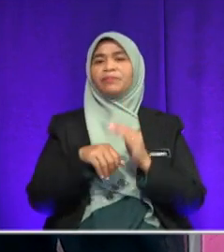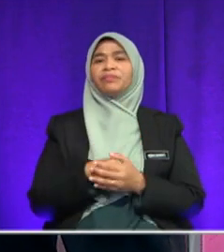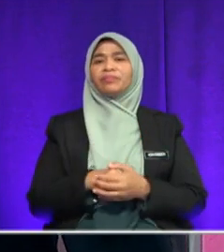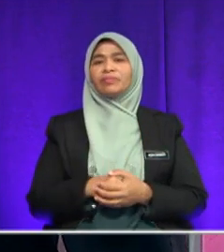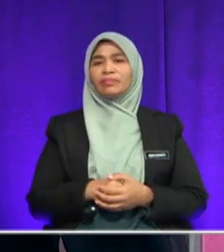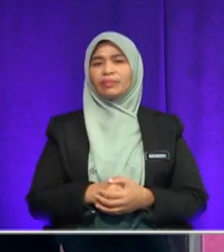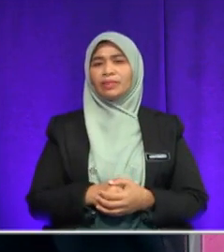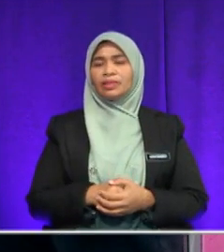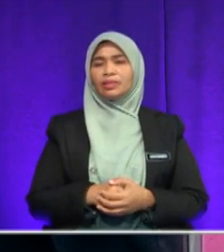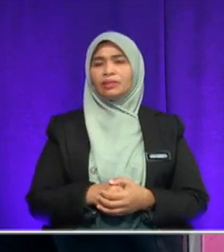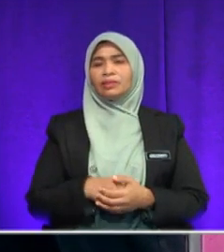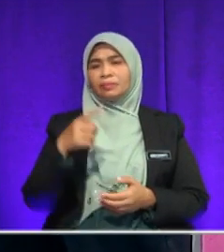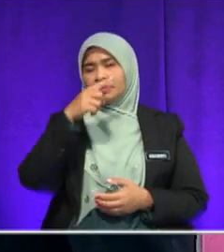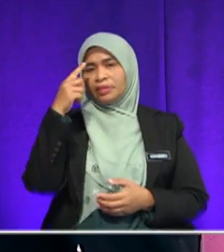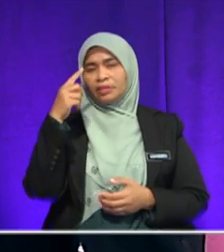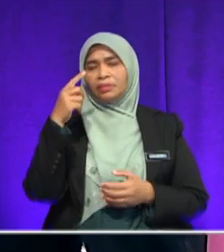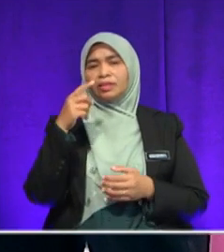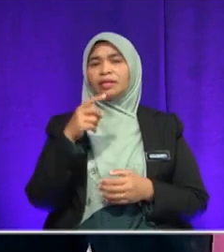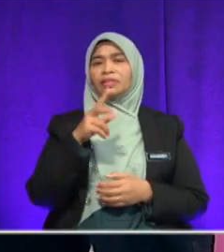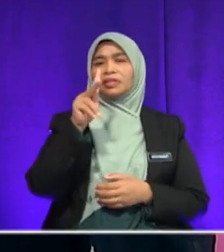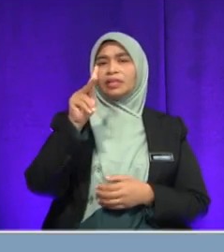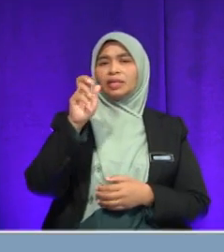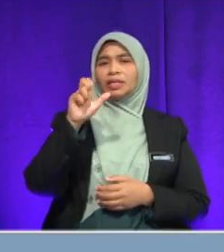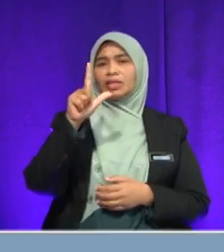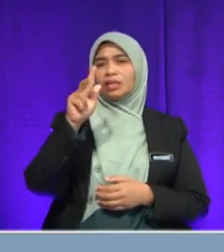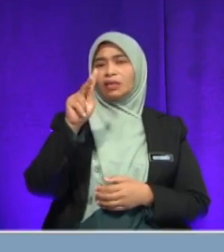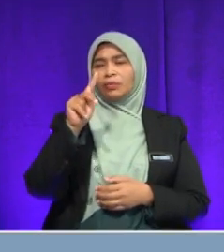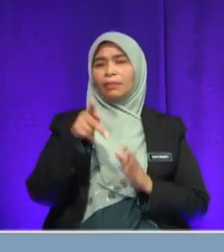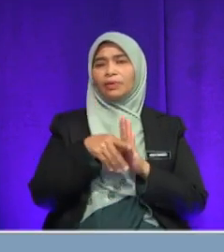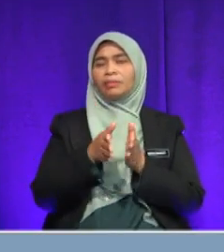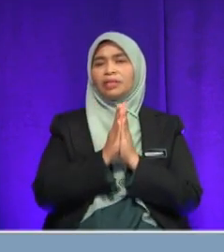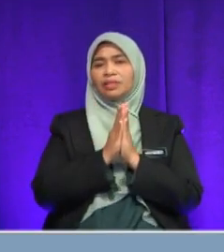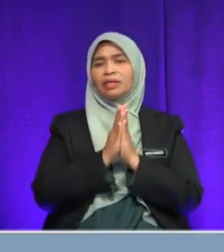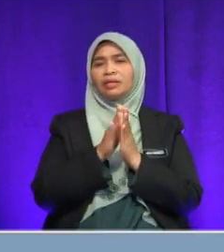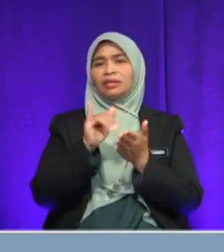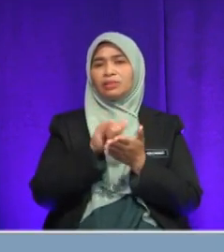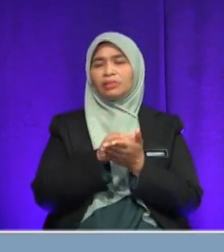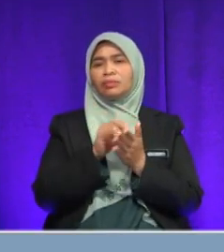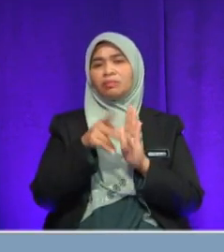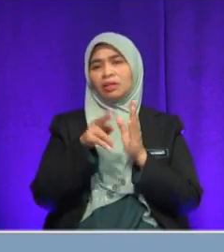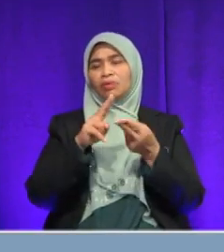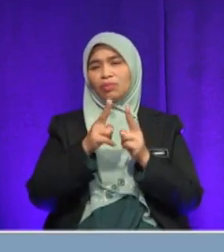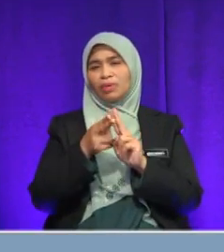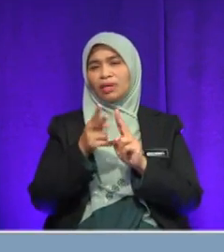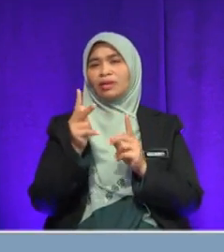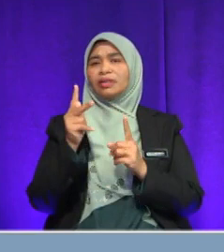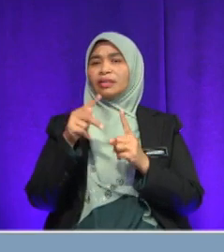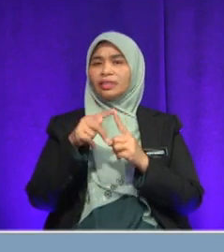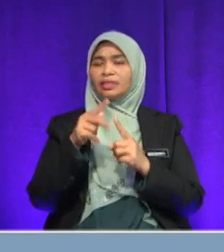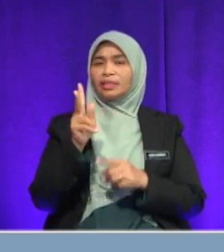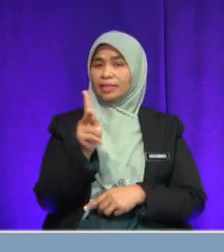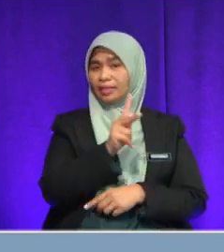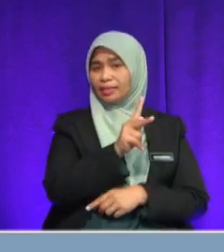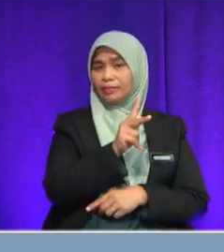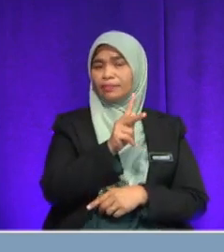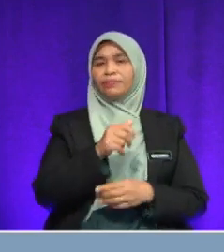kurang permintaan, menyebabkan kelut permintaan petrol ataupun bahan api tadi beralih ke kiri. Okay, beralih ke